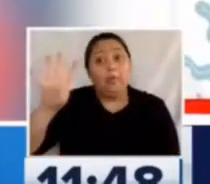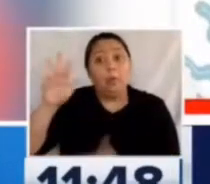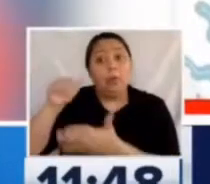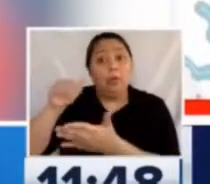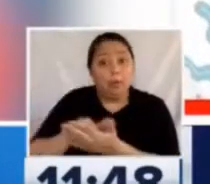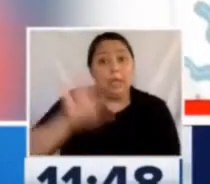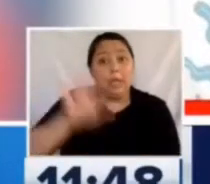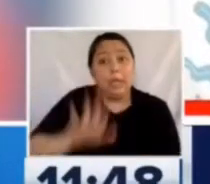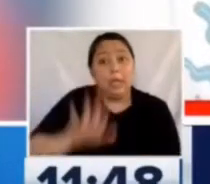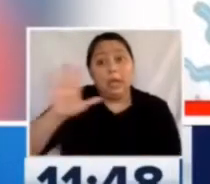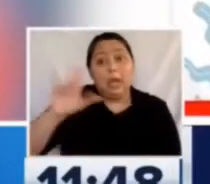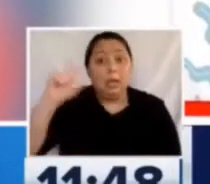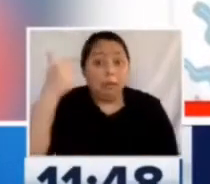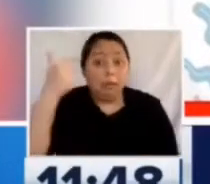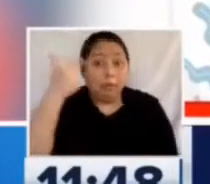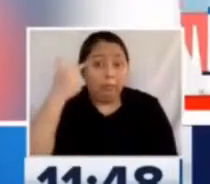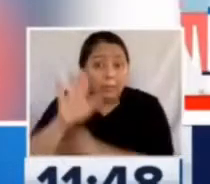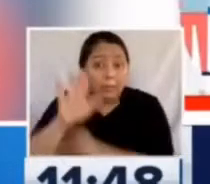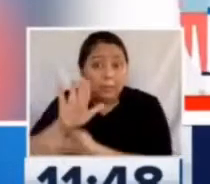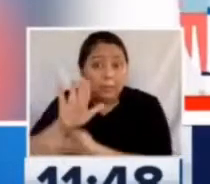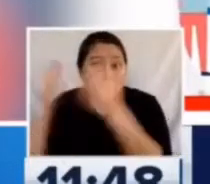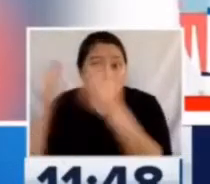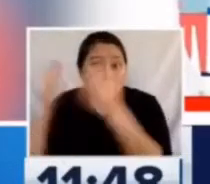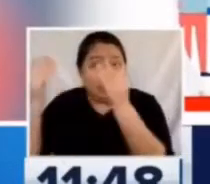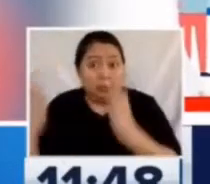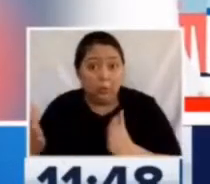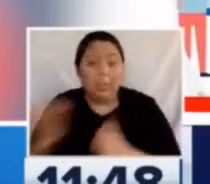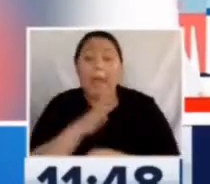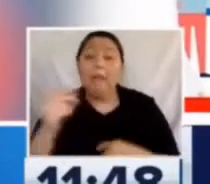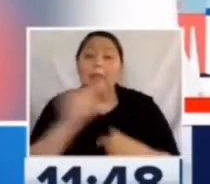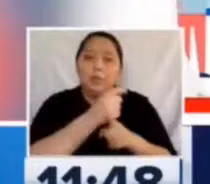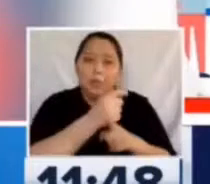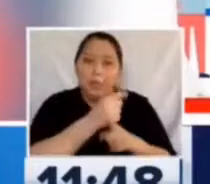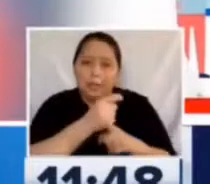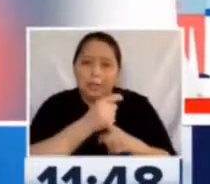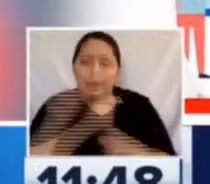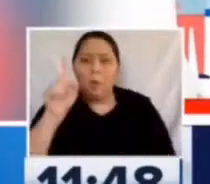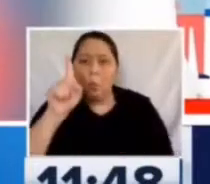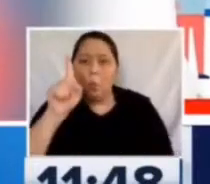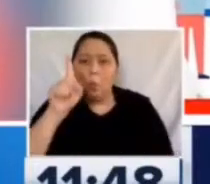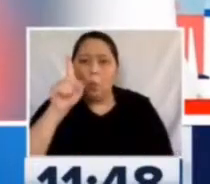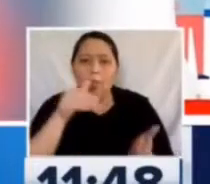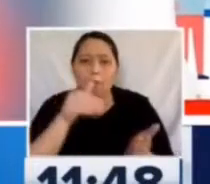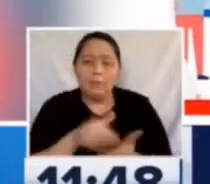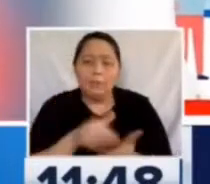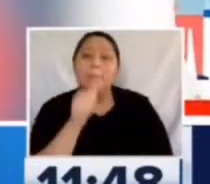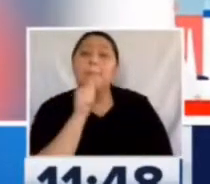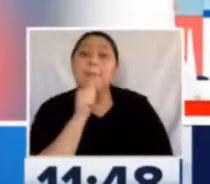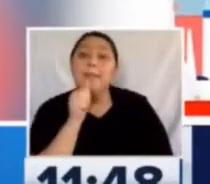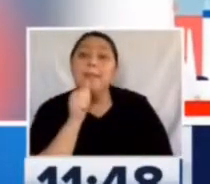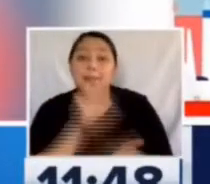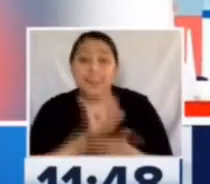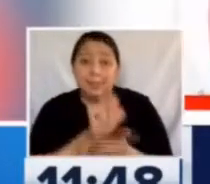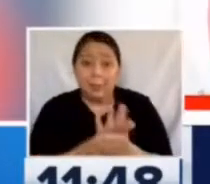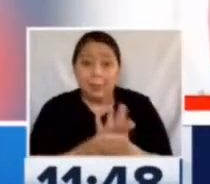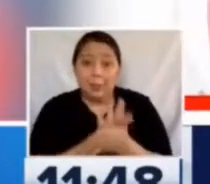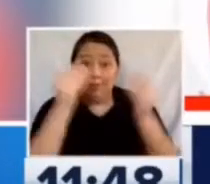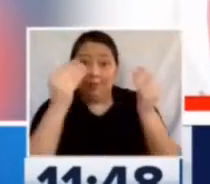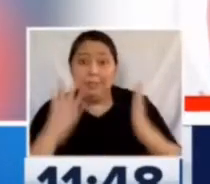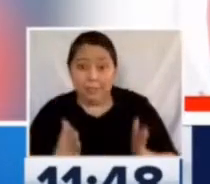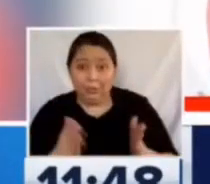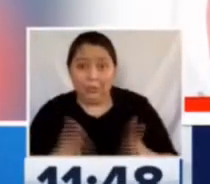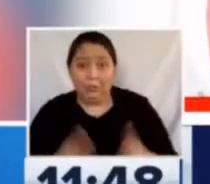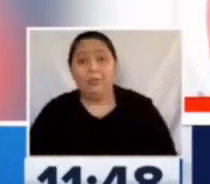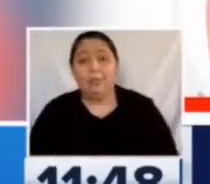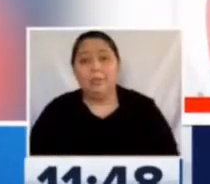for the Department of Education in cooperation with the Department of Education. We launched a pilot program and we're training 4,000 public